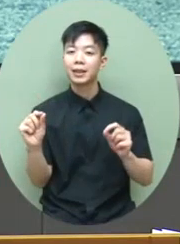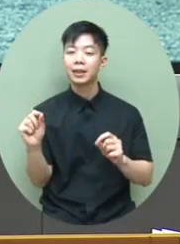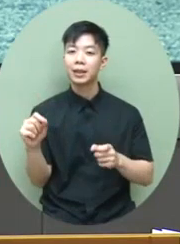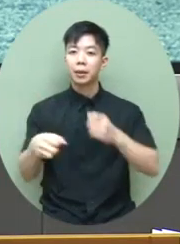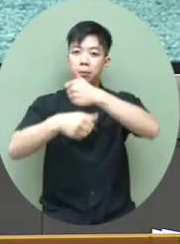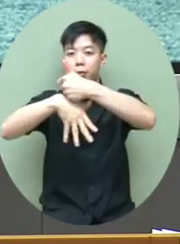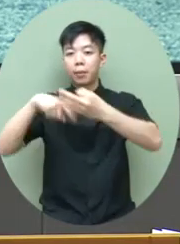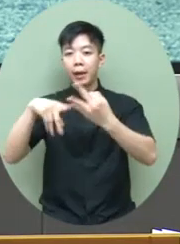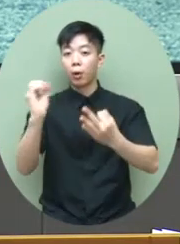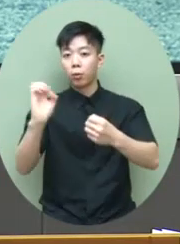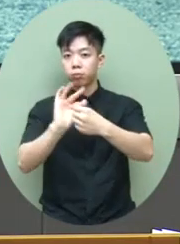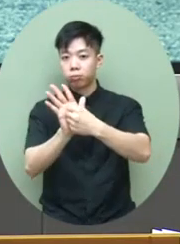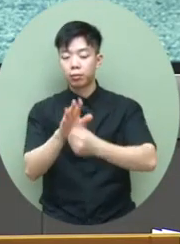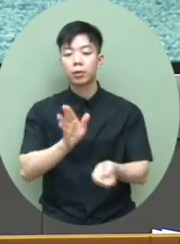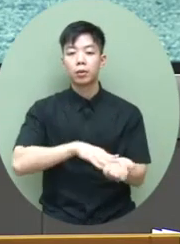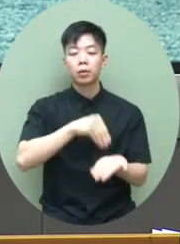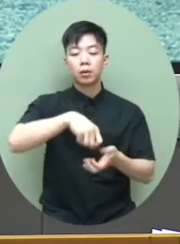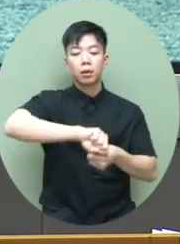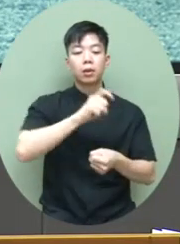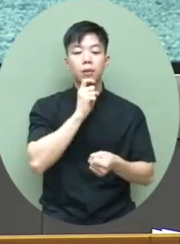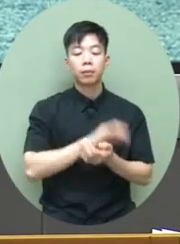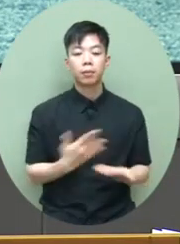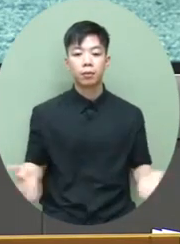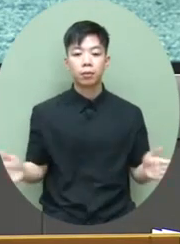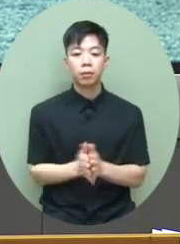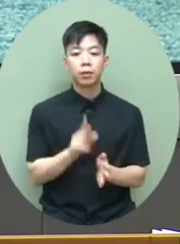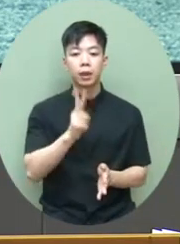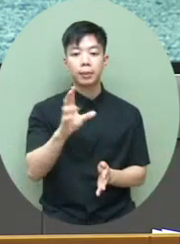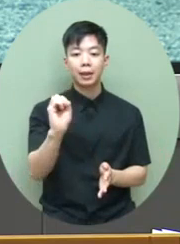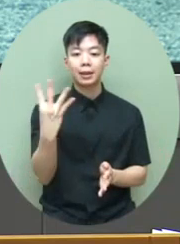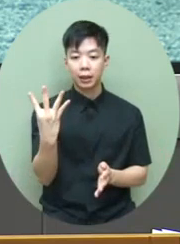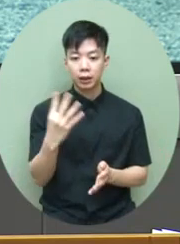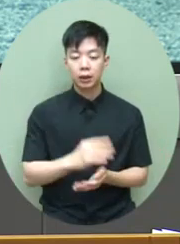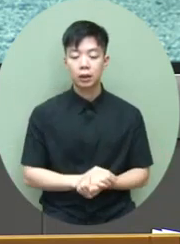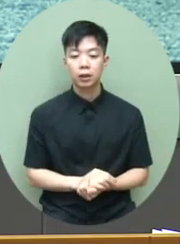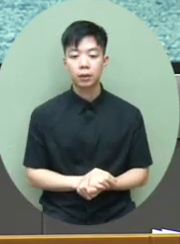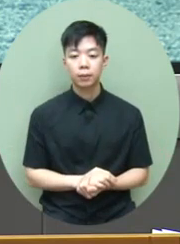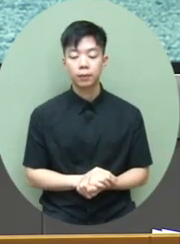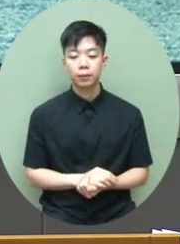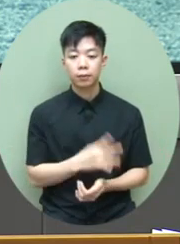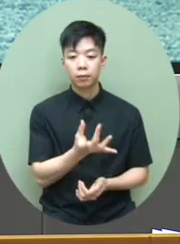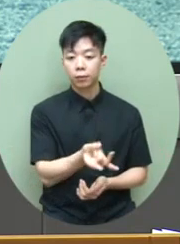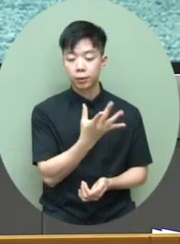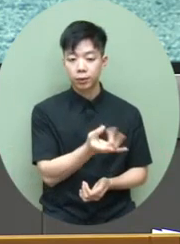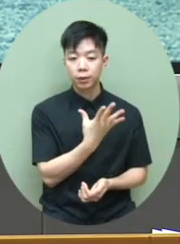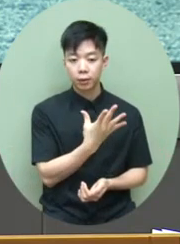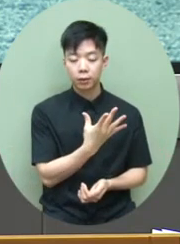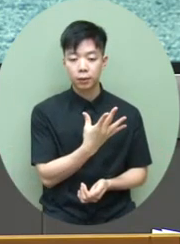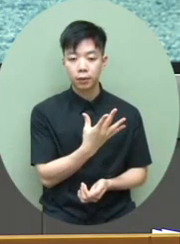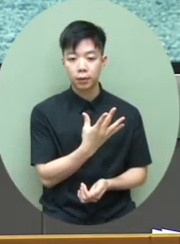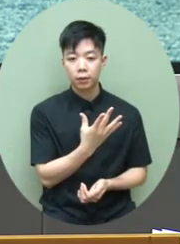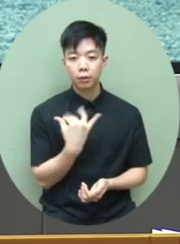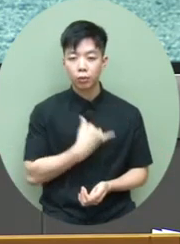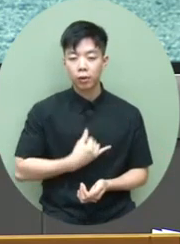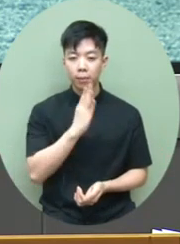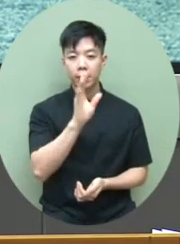就多咗少少個案，就係、有總共而家數字係204宗啦。咁喺本地個案嘅懷